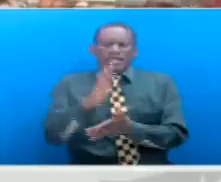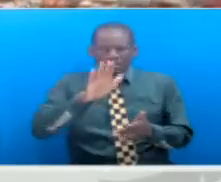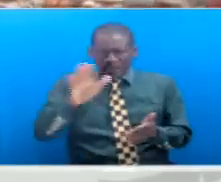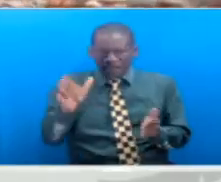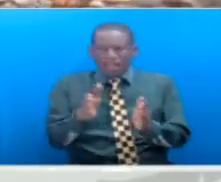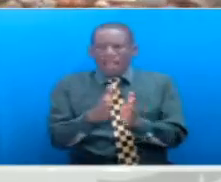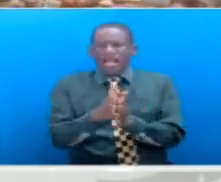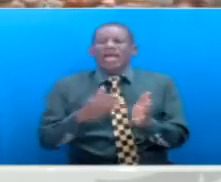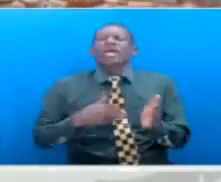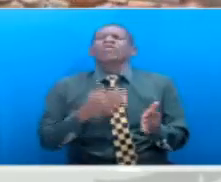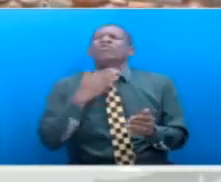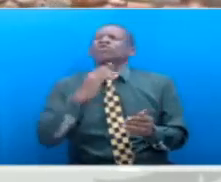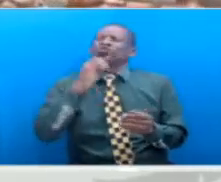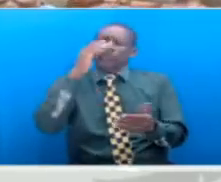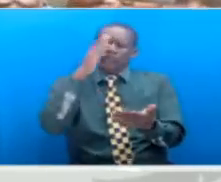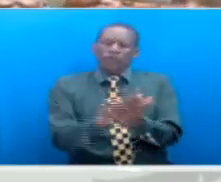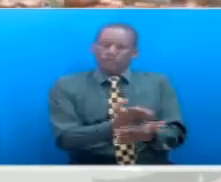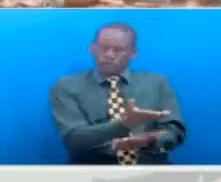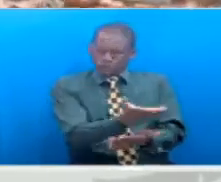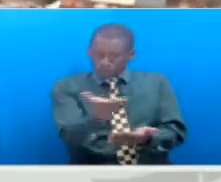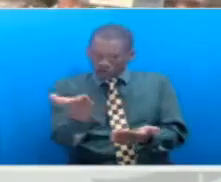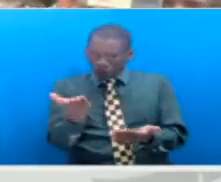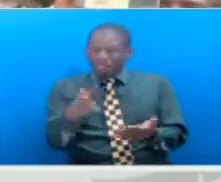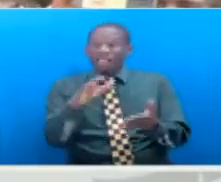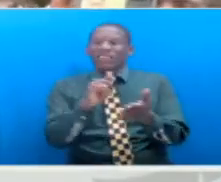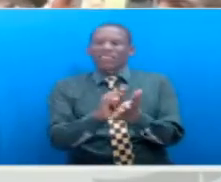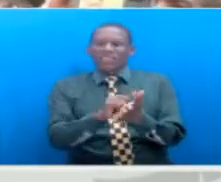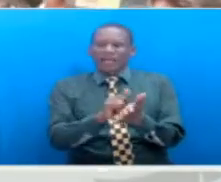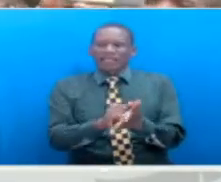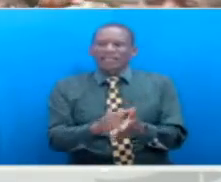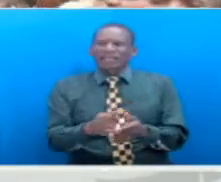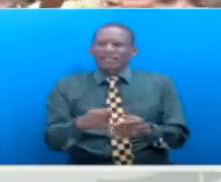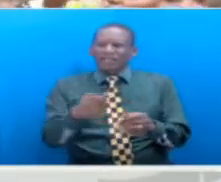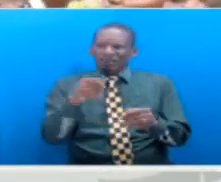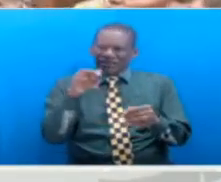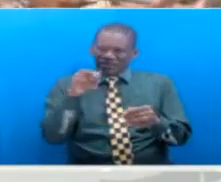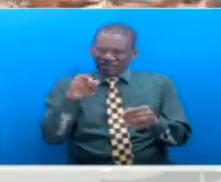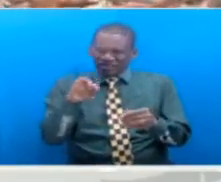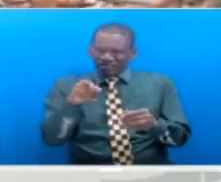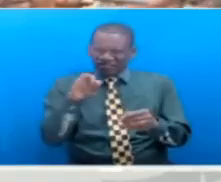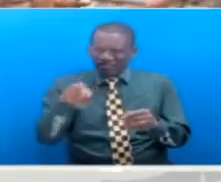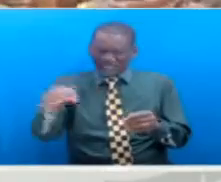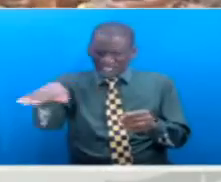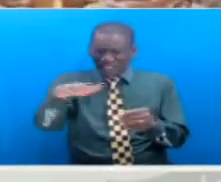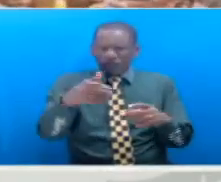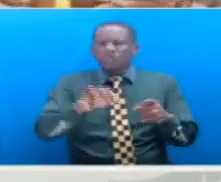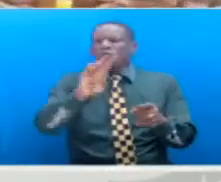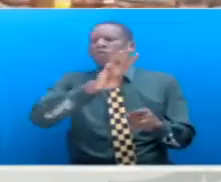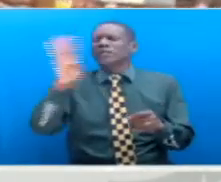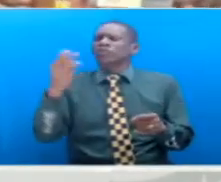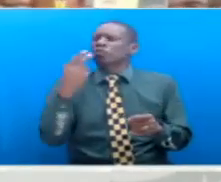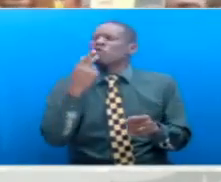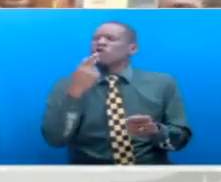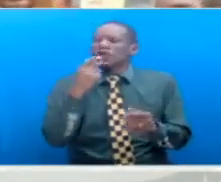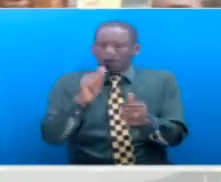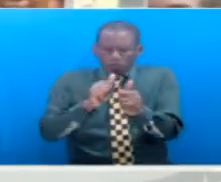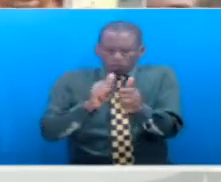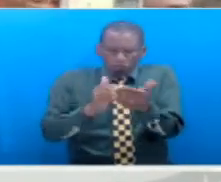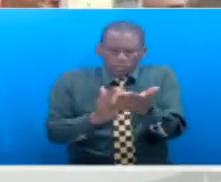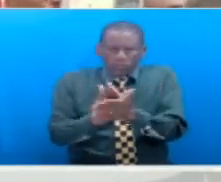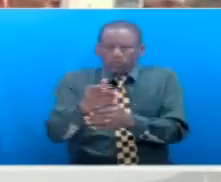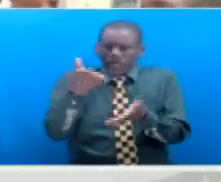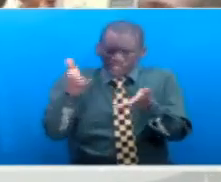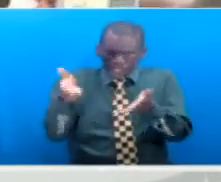Na mimi nataka niwahakikishie ya kwamba belt hii kutoka kule West Pokot kupitia hapa